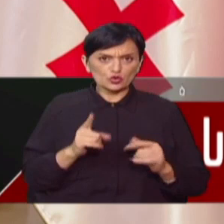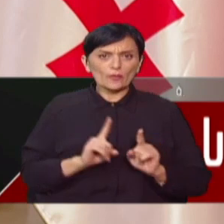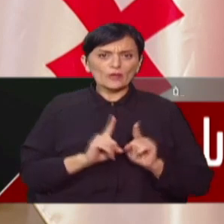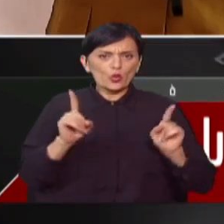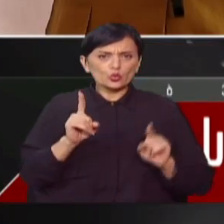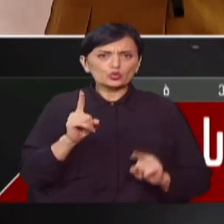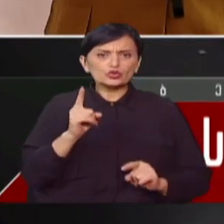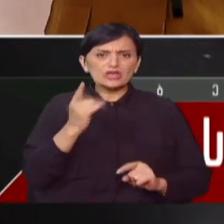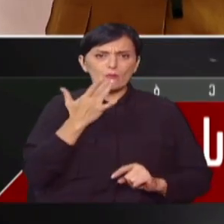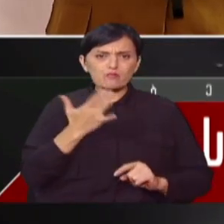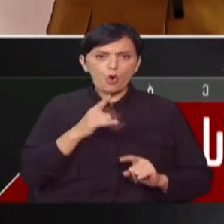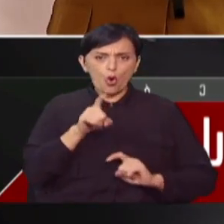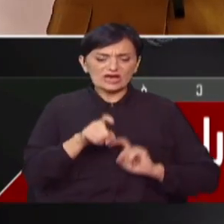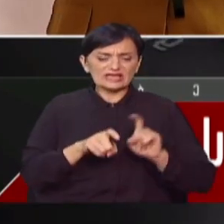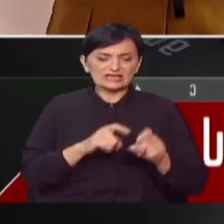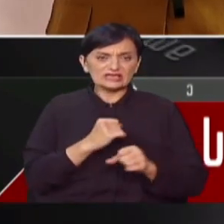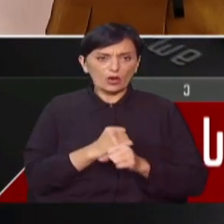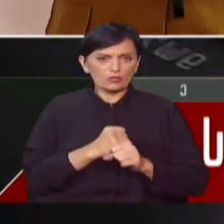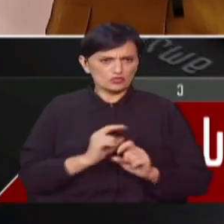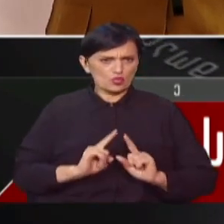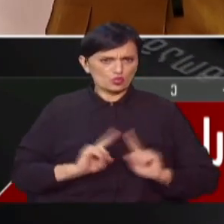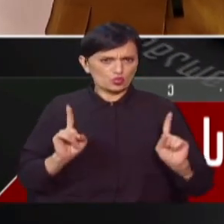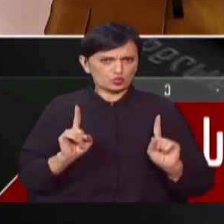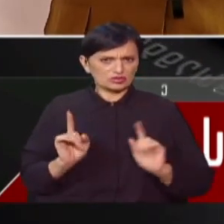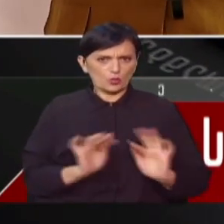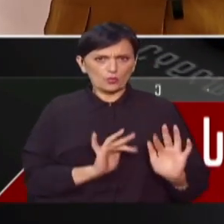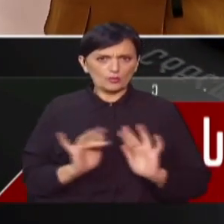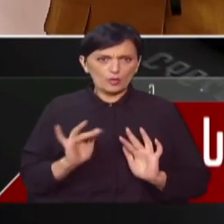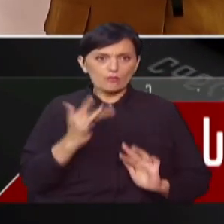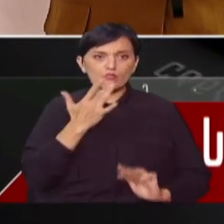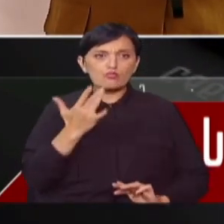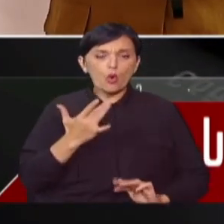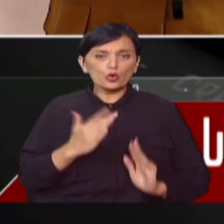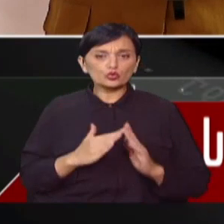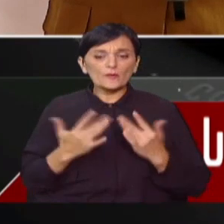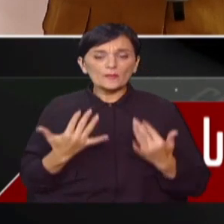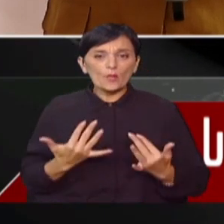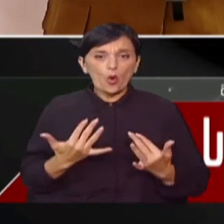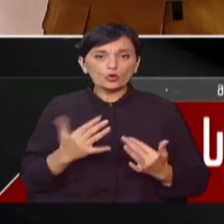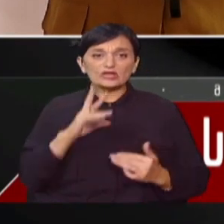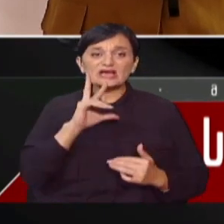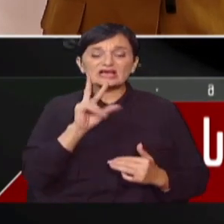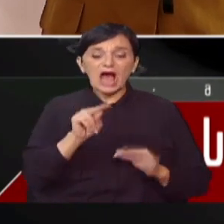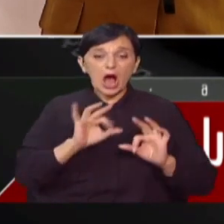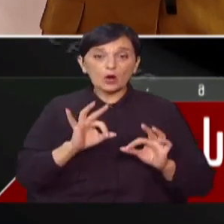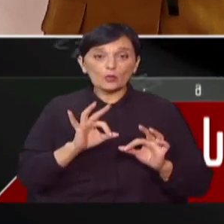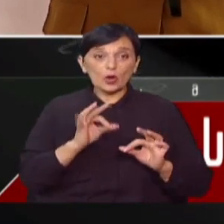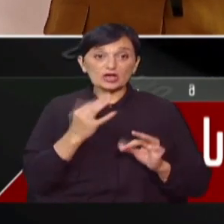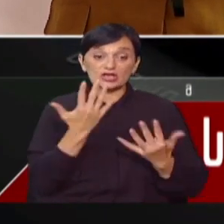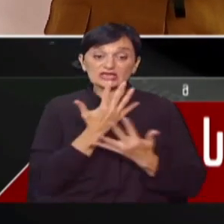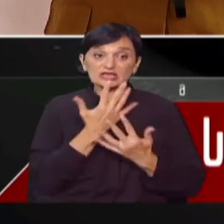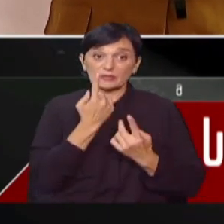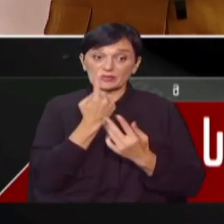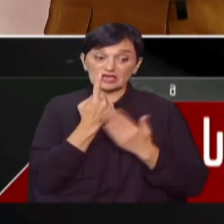უცნაური პოლიტიკური ნაბიჯები გადადგეს და საკმაოდ უცნაურად იმოქმედეს პოლიტიკური მოთხოვნების გახმოვანებისას. დღეს პირველ